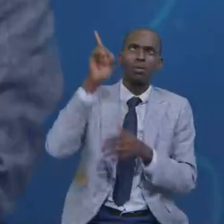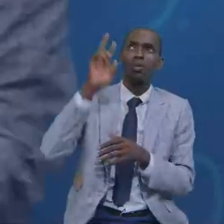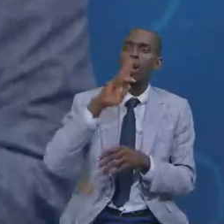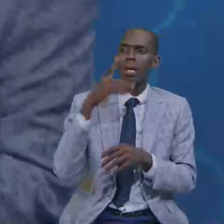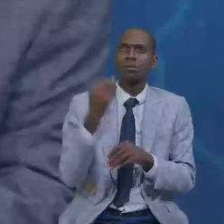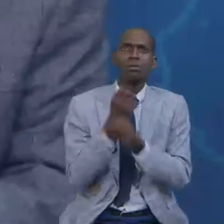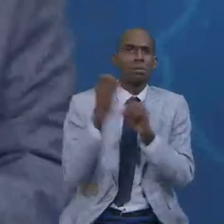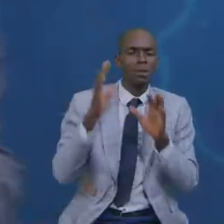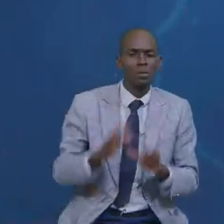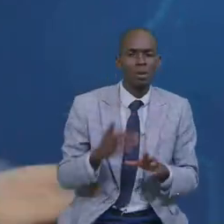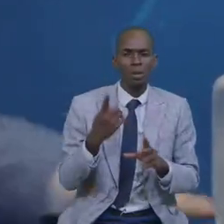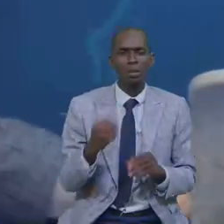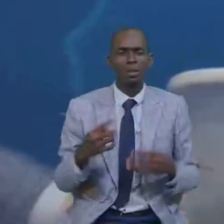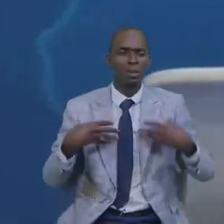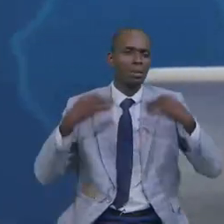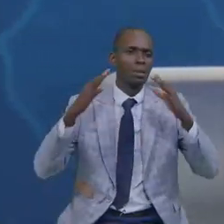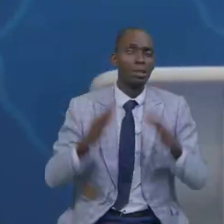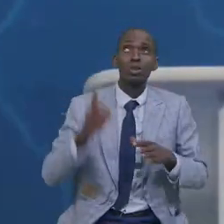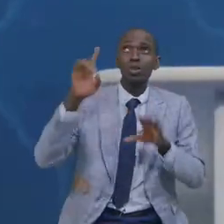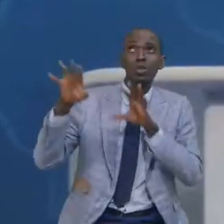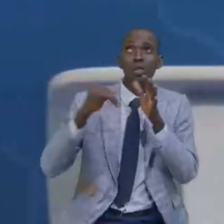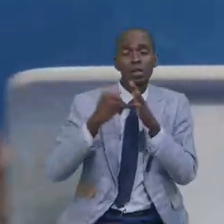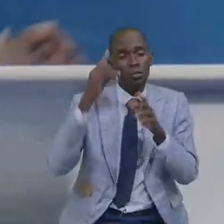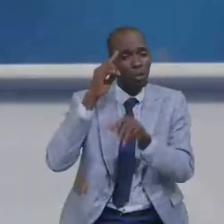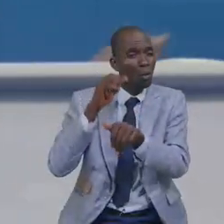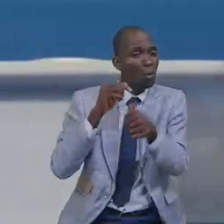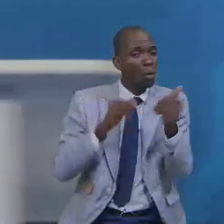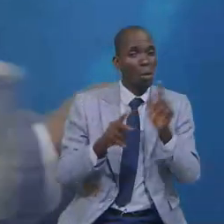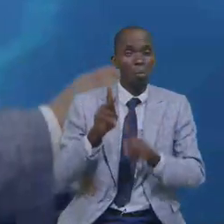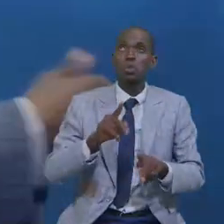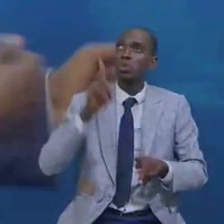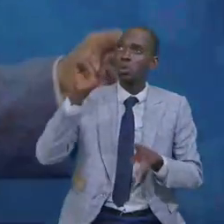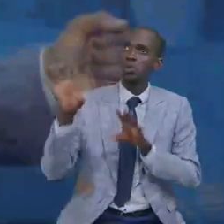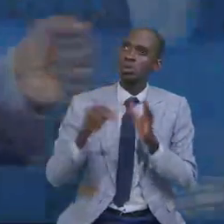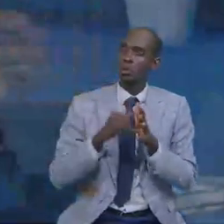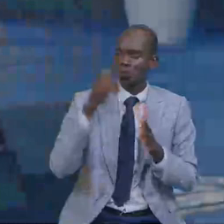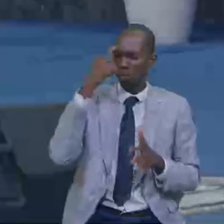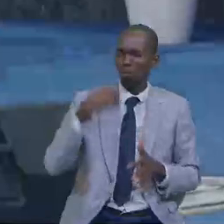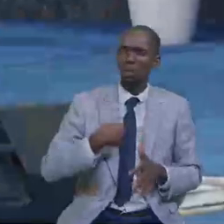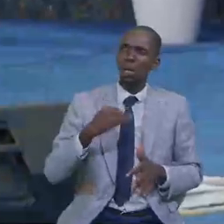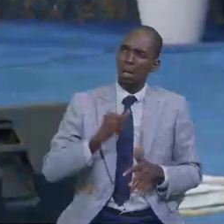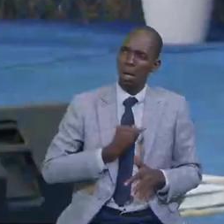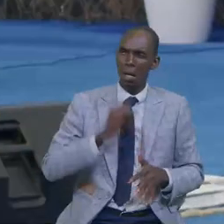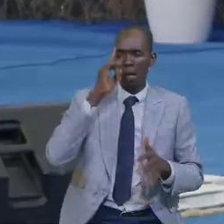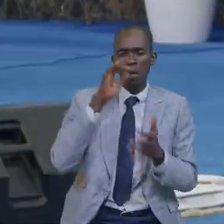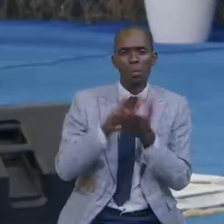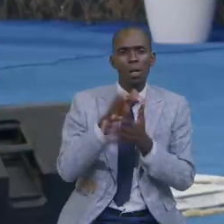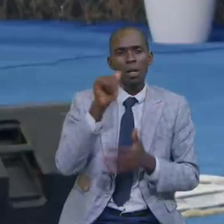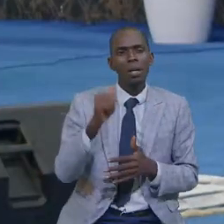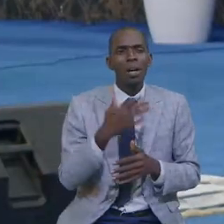Sauveur tu as le guérisseur tu as le libérateur tu l'as fait aux autres tu le feras pour moi je crois